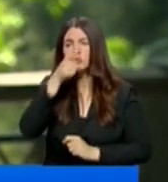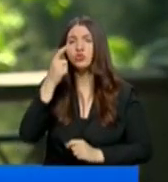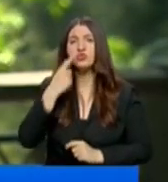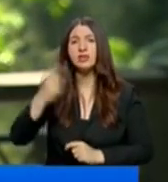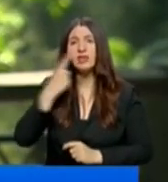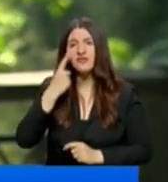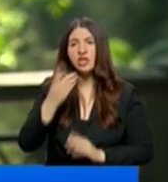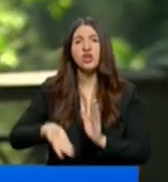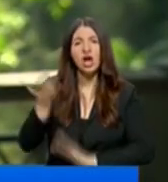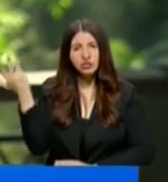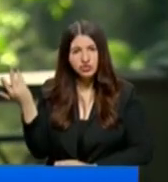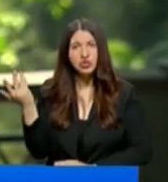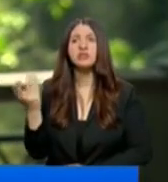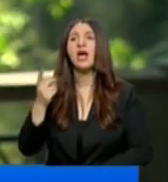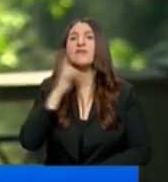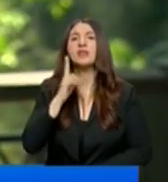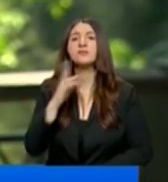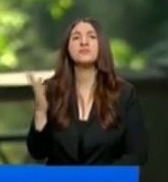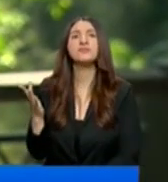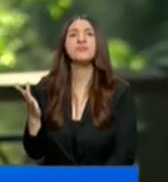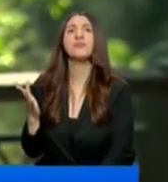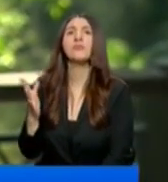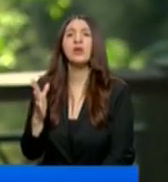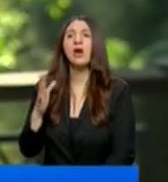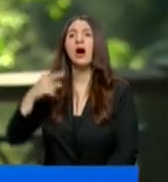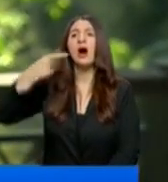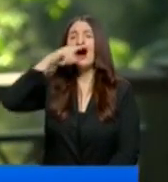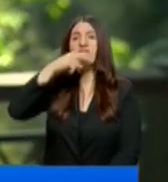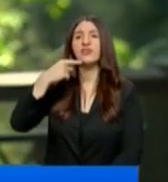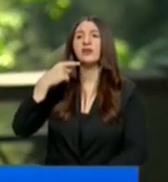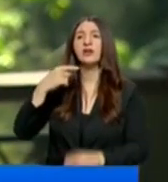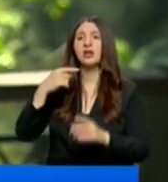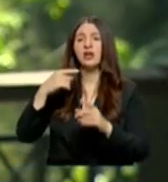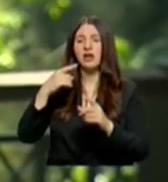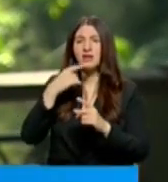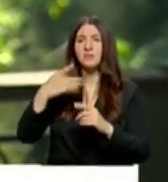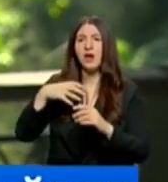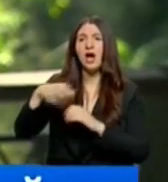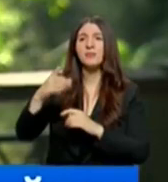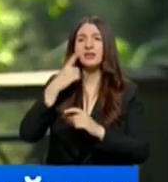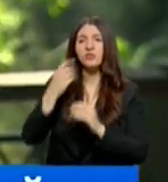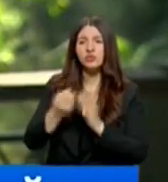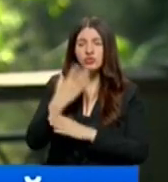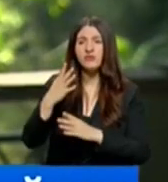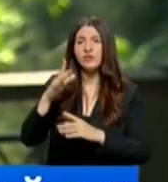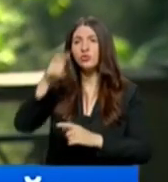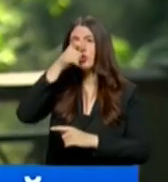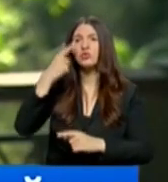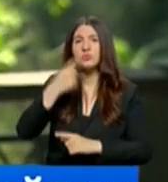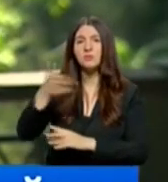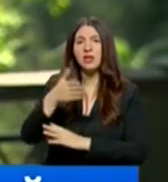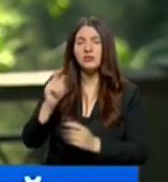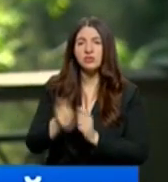Cumhuriyeti Devleti'ni kaldıracağız. Efendim Asrika diye ayrı bir devlet kuracağız ve Türkiye Cumhuriyeti bayrağını da